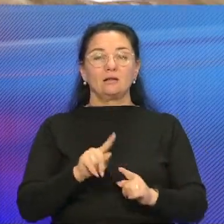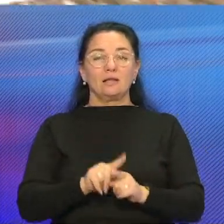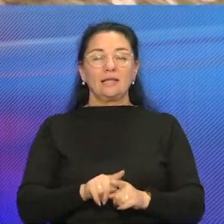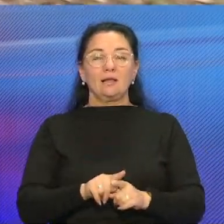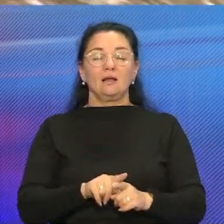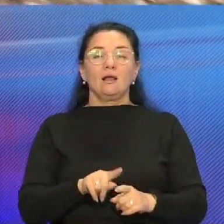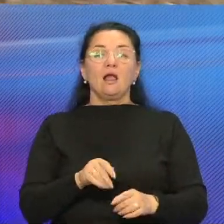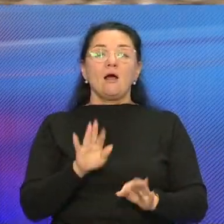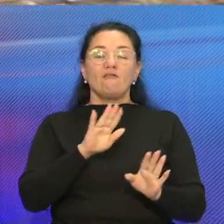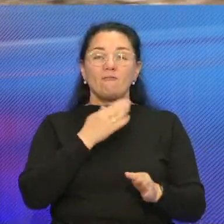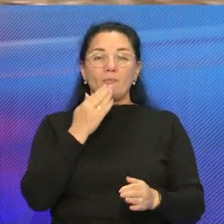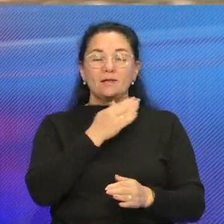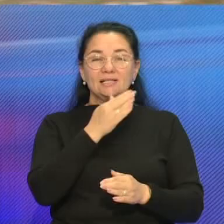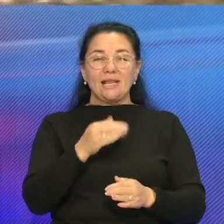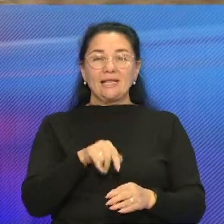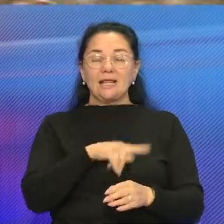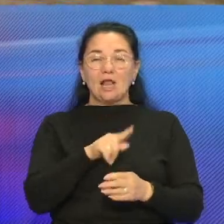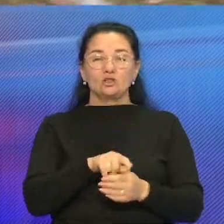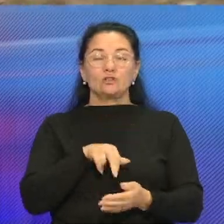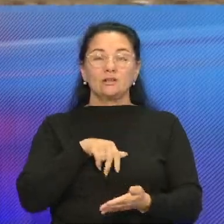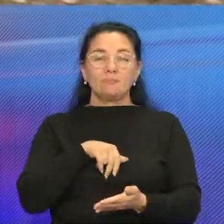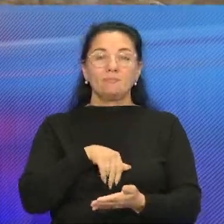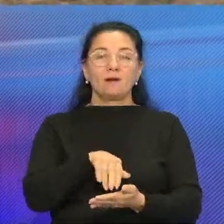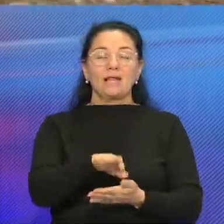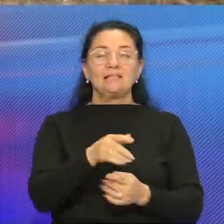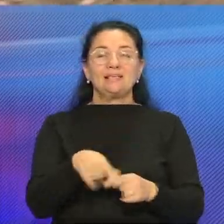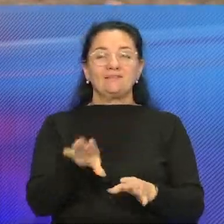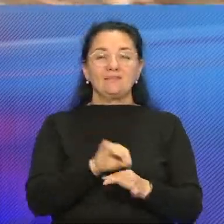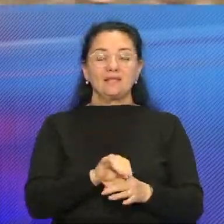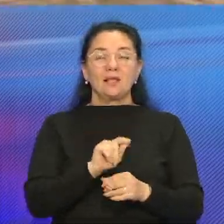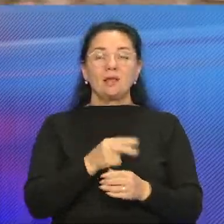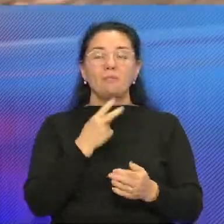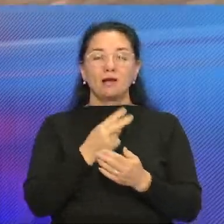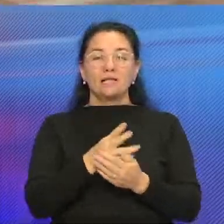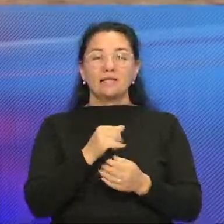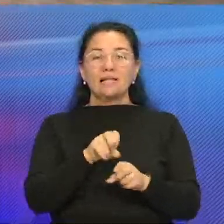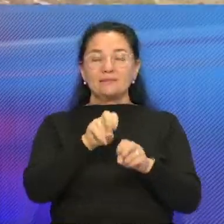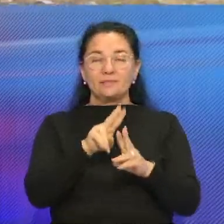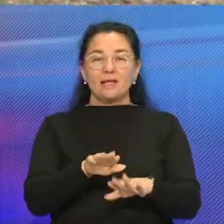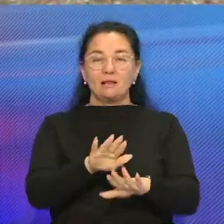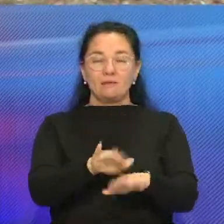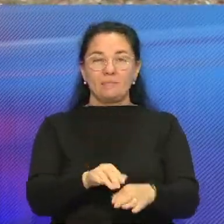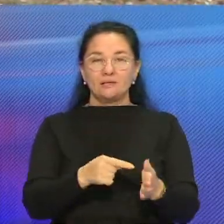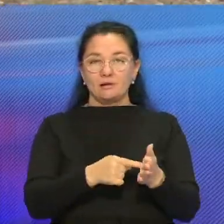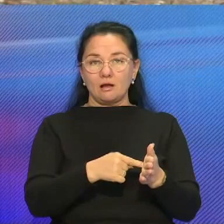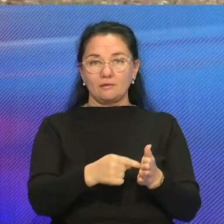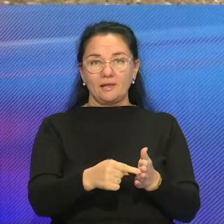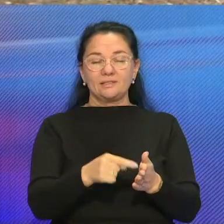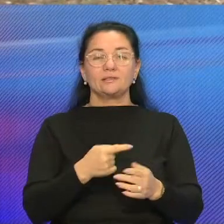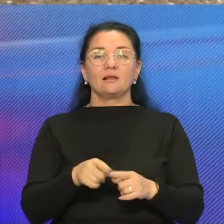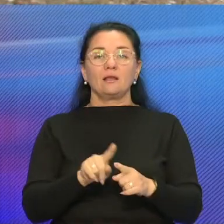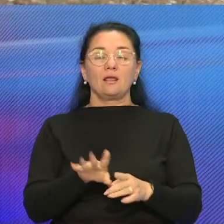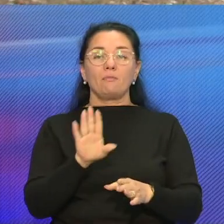«Разведатлон». У апошнім удзельнікі павінны прайсці агнёвы рубеж і адзначыцца на кантрольным пункце. Далей каманды спаборнічалі ў